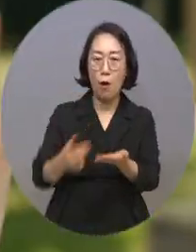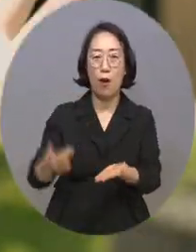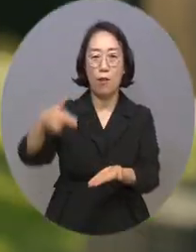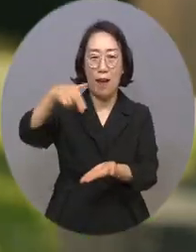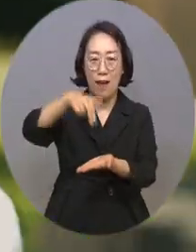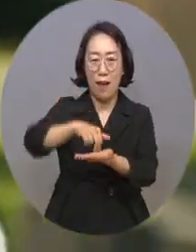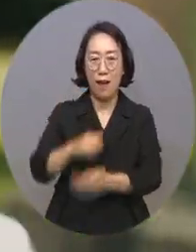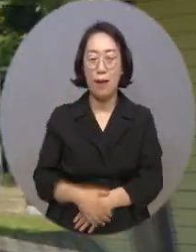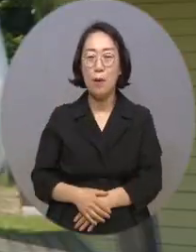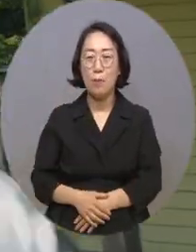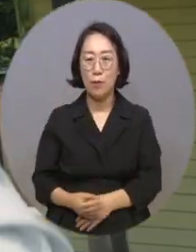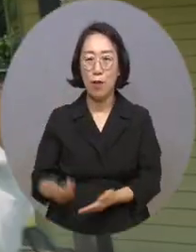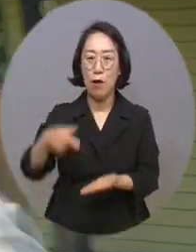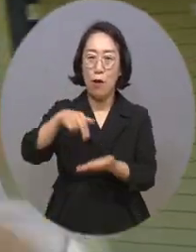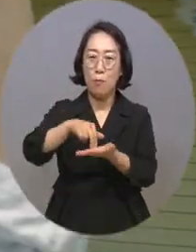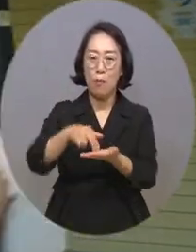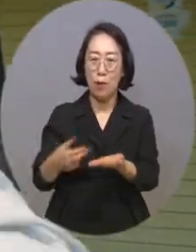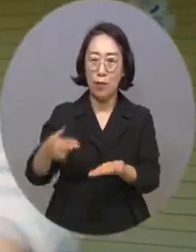발떡 일어나.